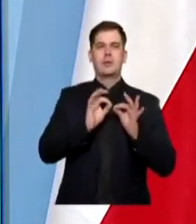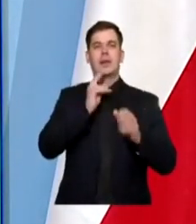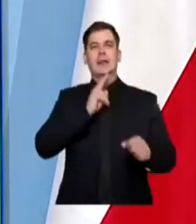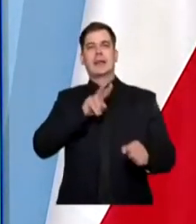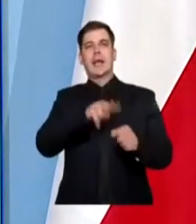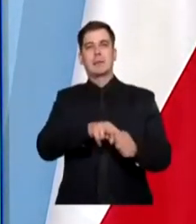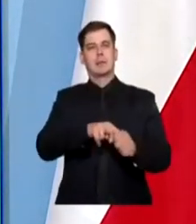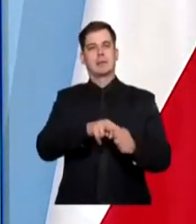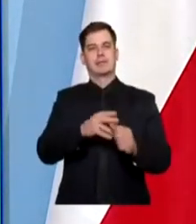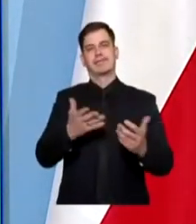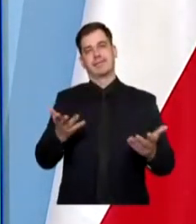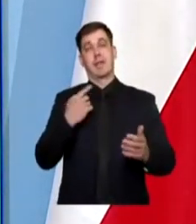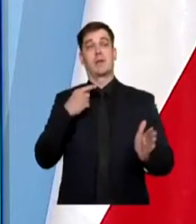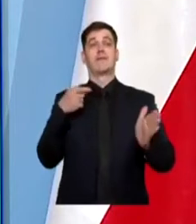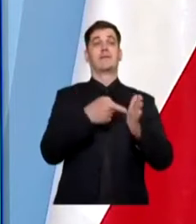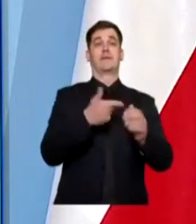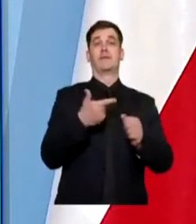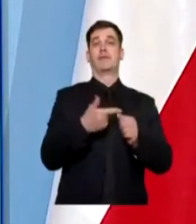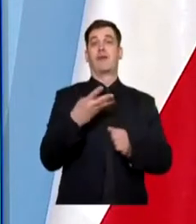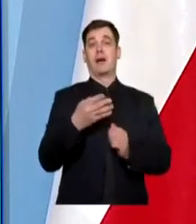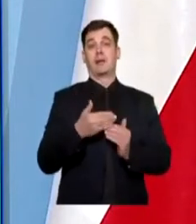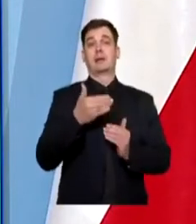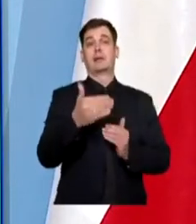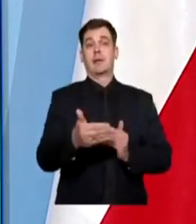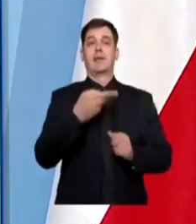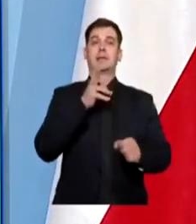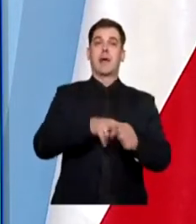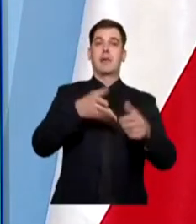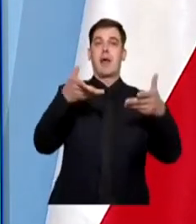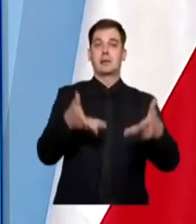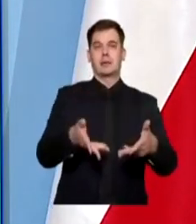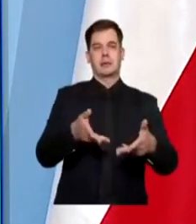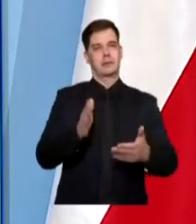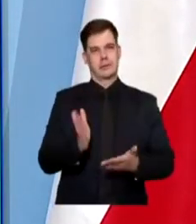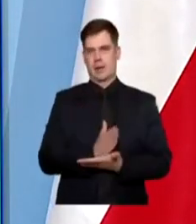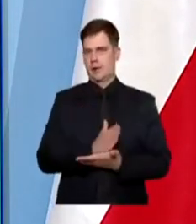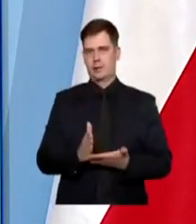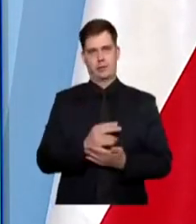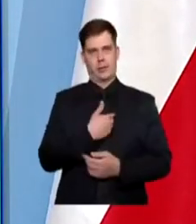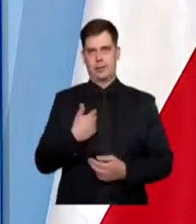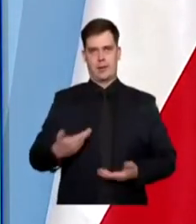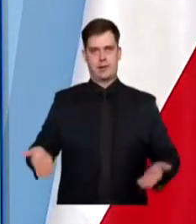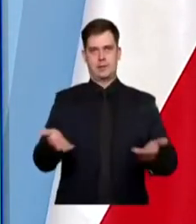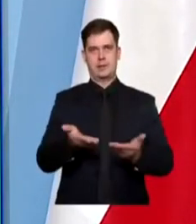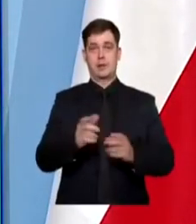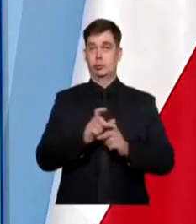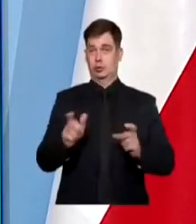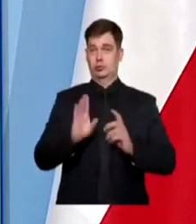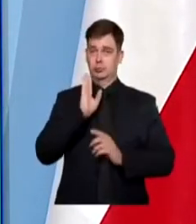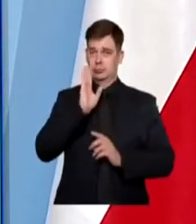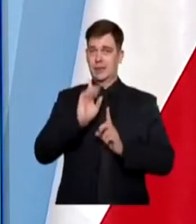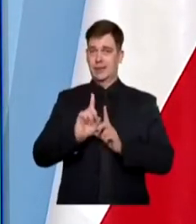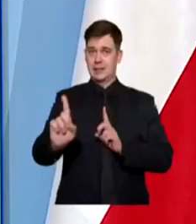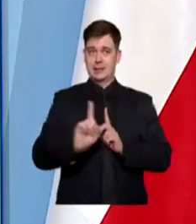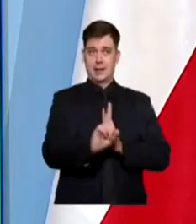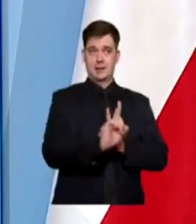terminy, no zależeć będą również od tego, czy będziemy nadal utrzymywali ten dystans, będziemy jednak